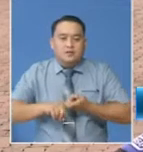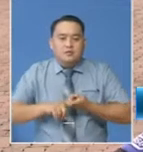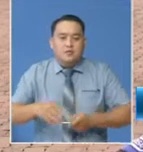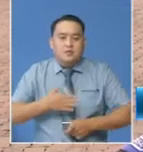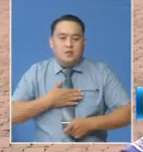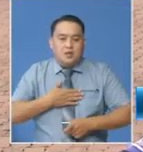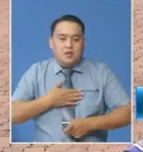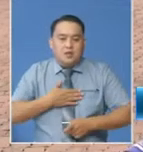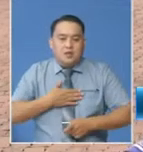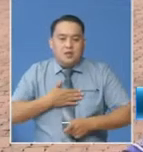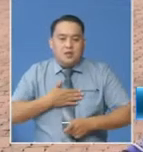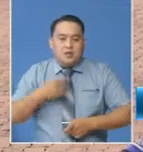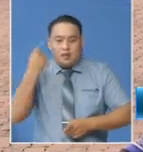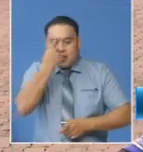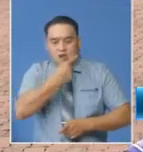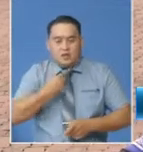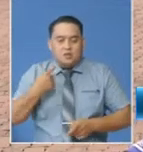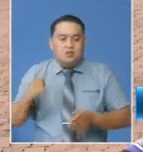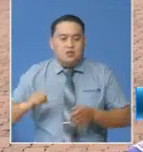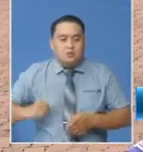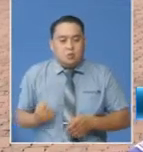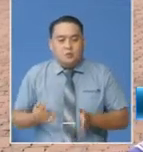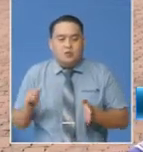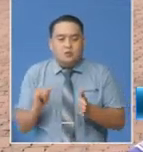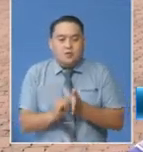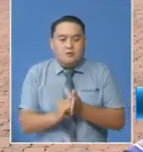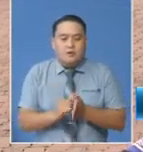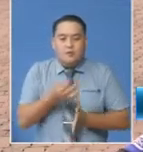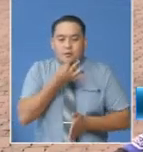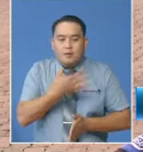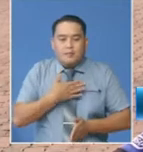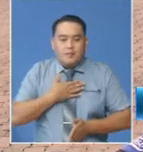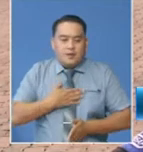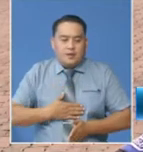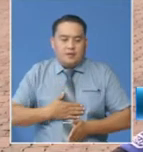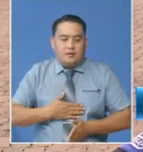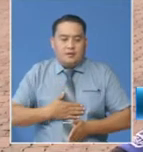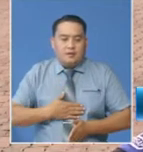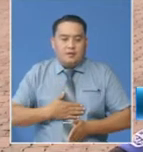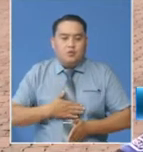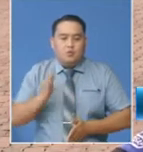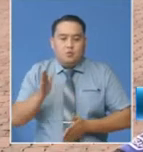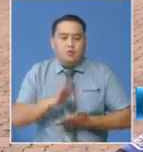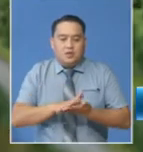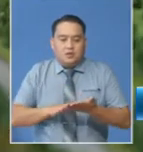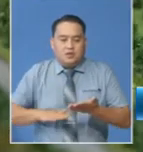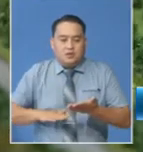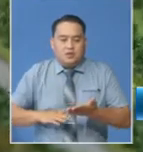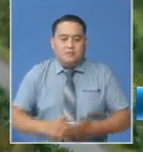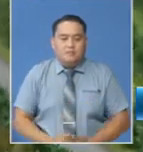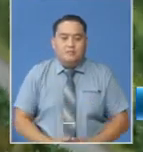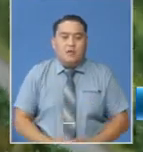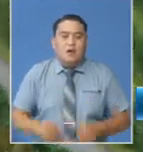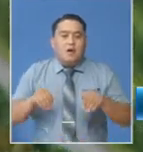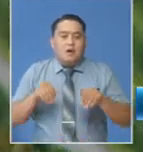кажется, личной дружбы установилась, и нам это очень приятно, и пусть он так и продолжается.